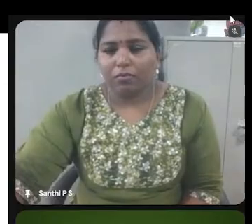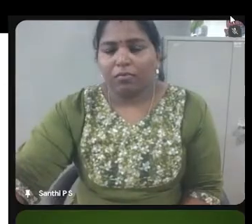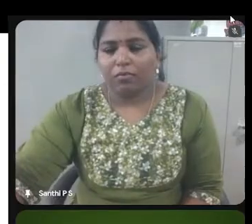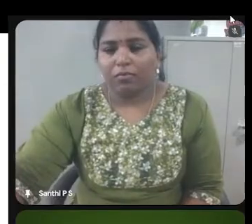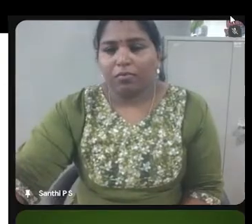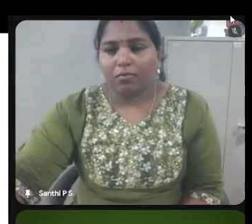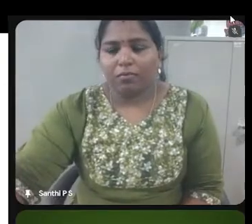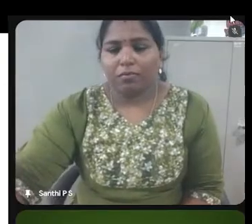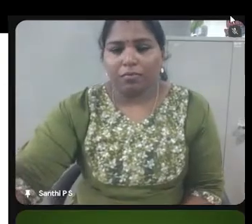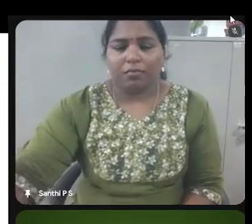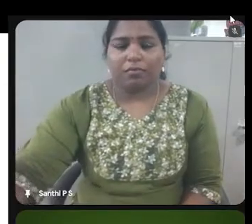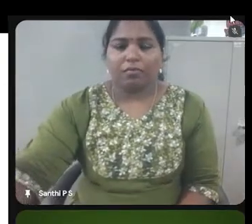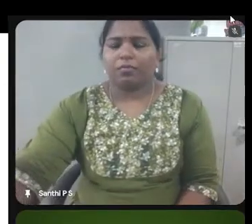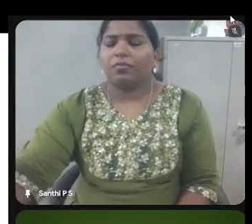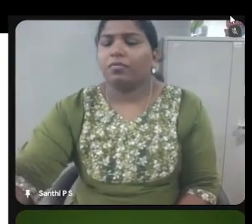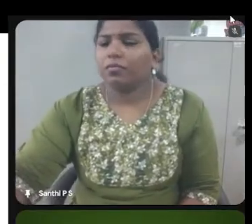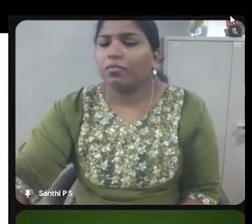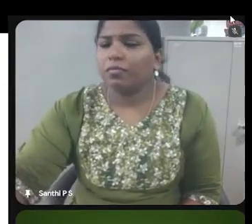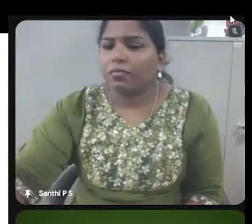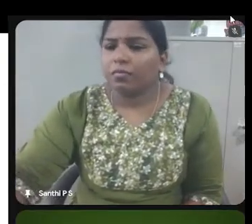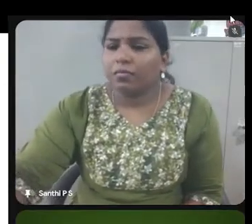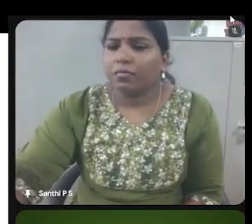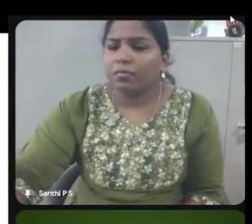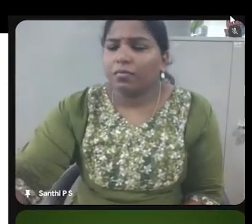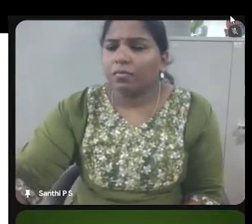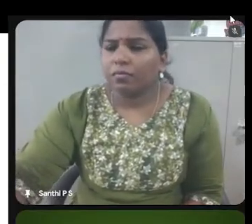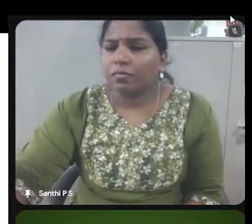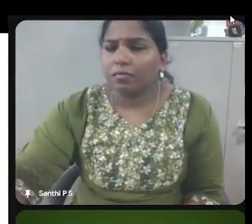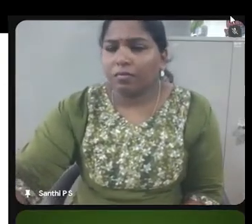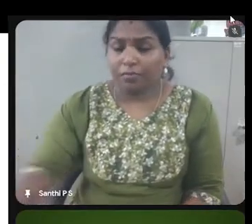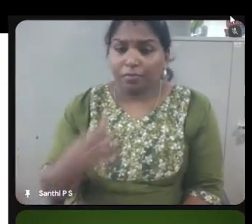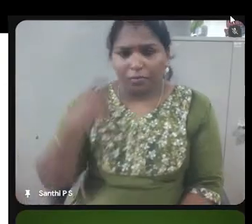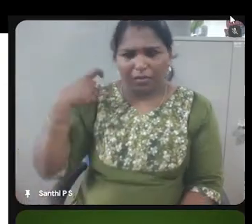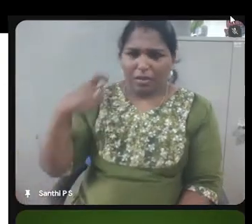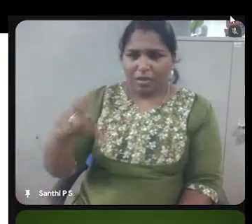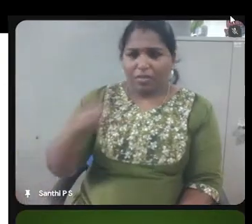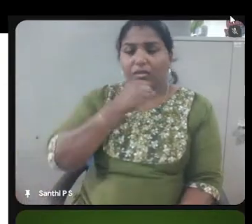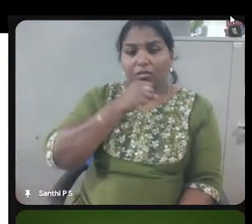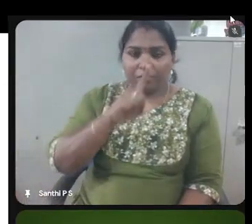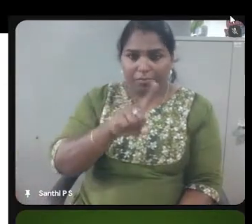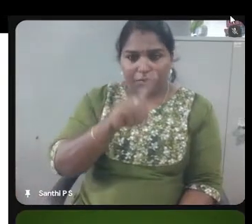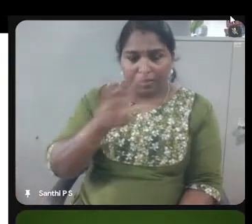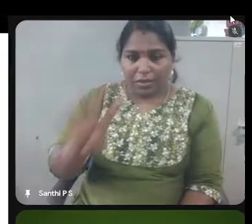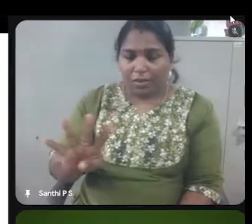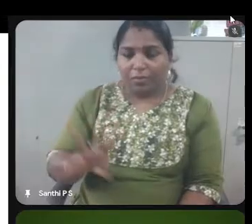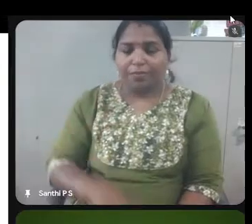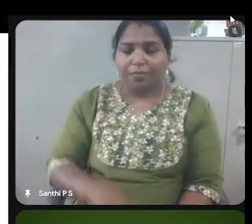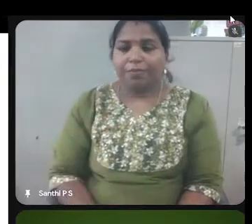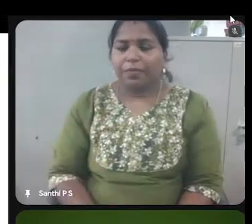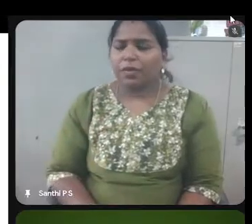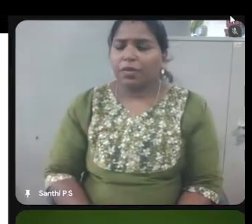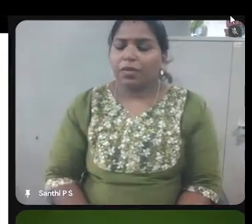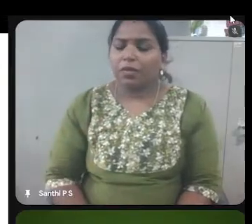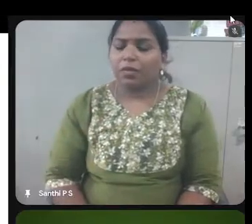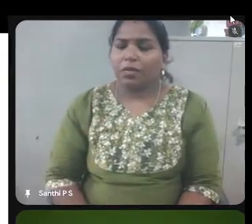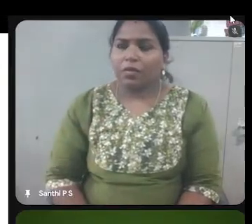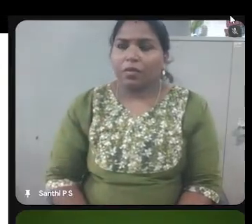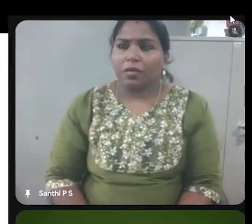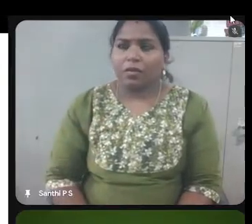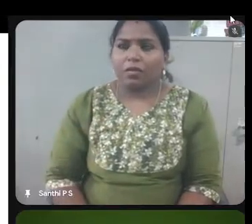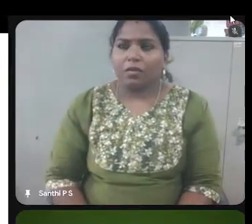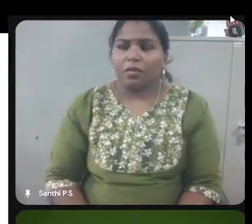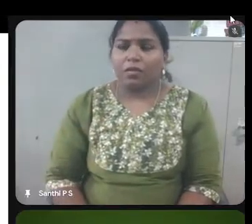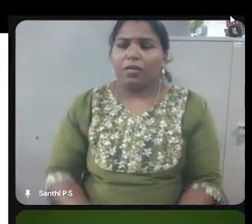മാം. എന്റെ കസിനോട് ചോദിക്കുന്നത് ഏകദേശം ഒരു 14 years ഉണ്ട്. അപ്പം ശരിക്കും പറഞ്ഞാൽ നേരത്തെ ഒരു